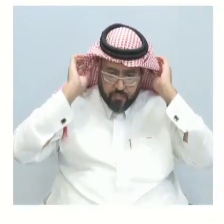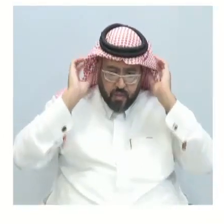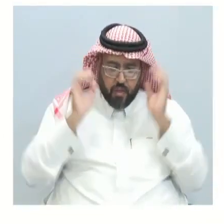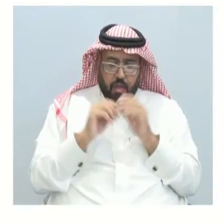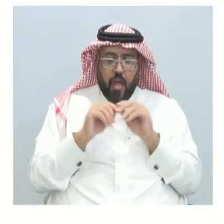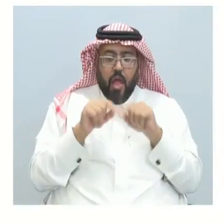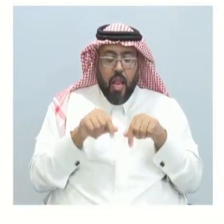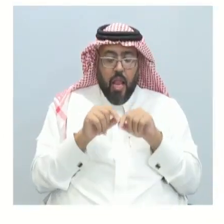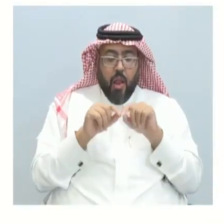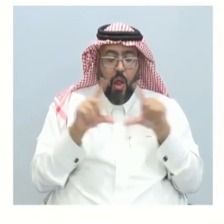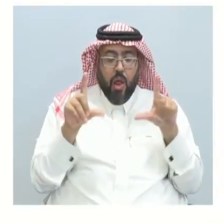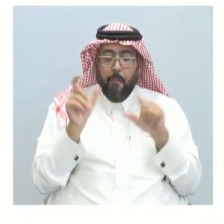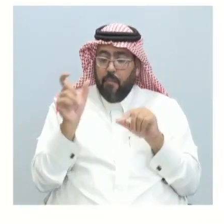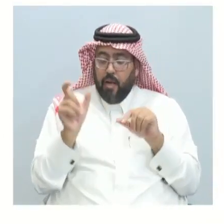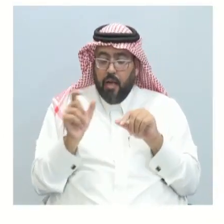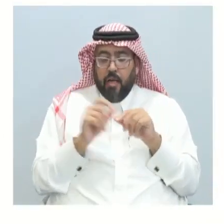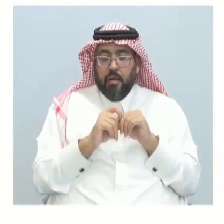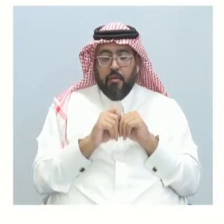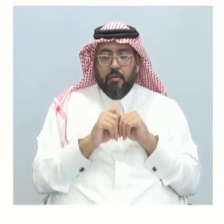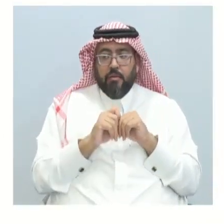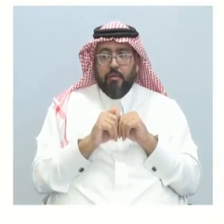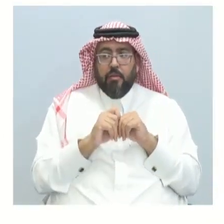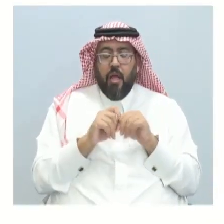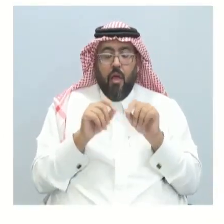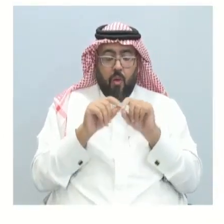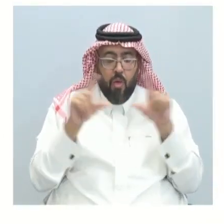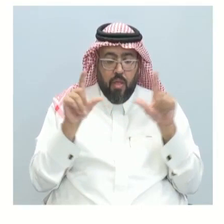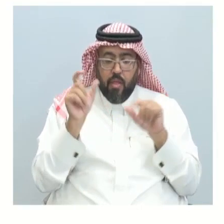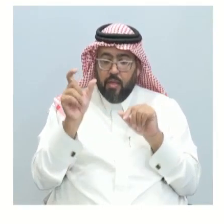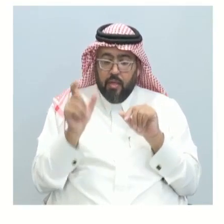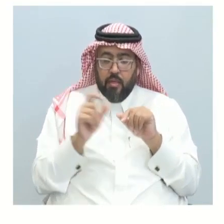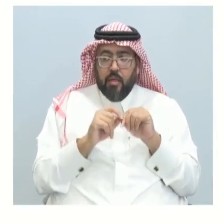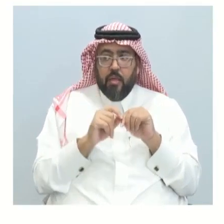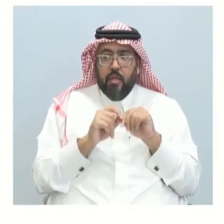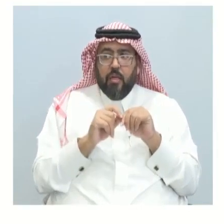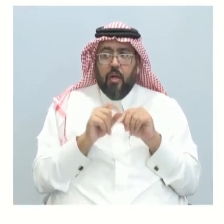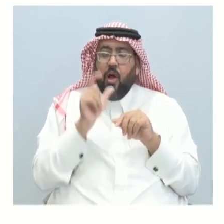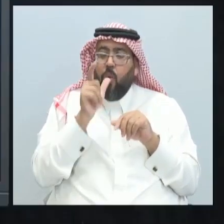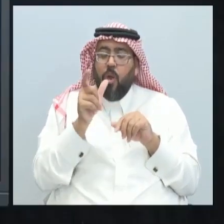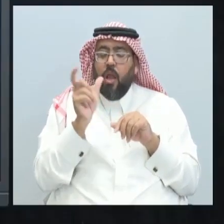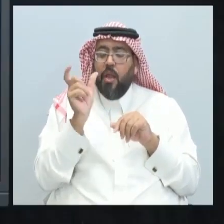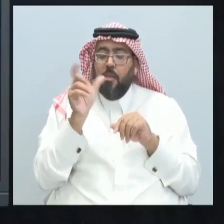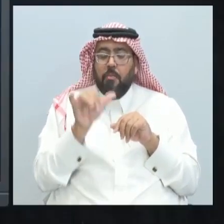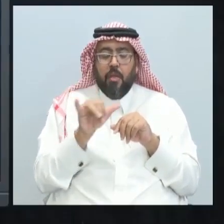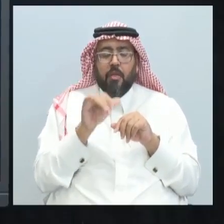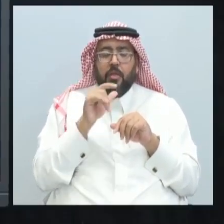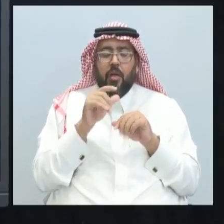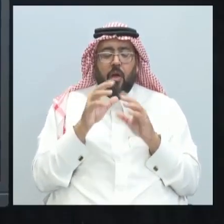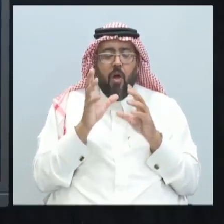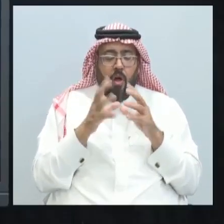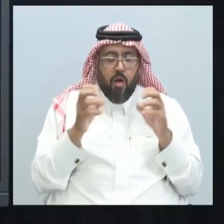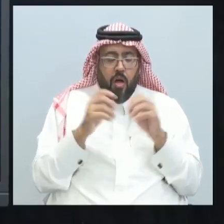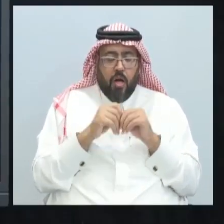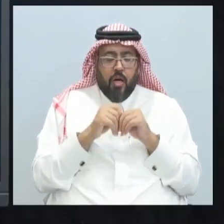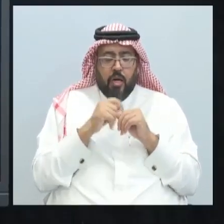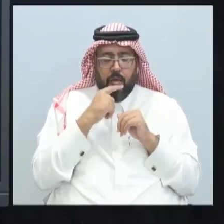الان نبين ما معنى الكلمات التي قد وردت في هذا الحديث وهو حديث ابي هريره رضي الله عنه وحديث عبد الله